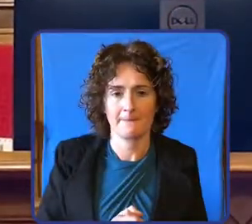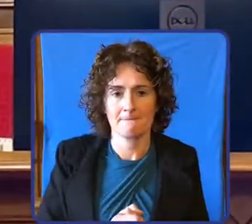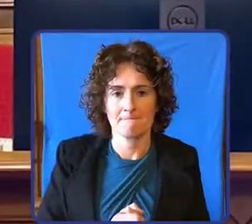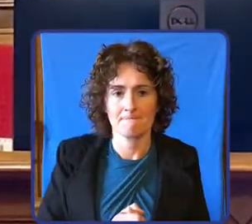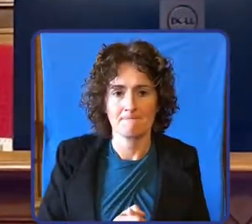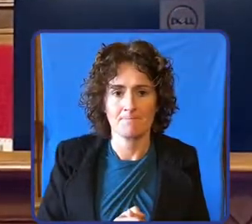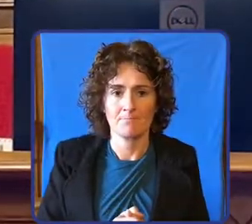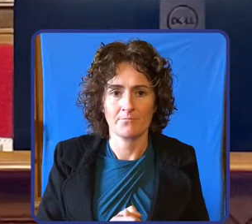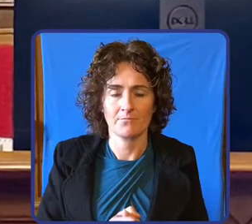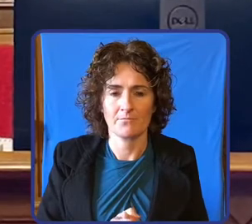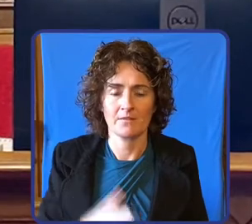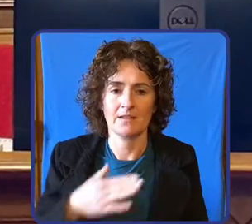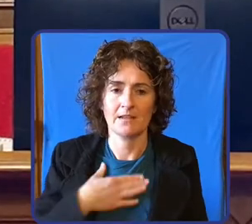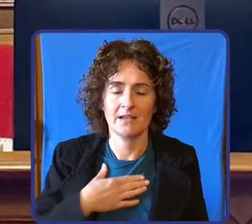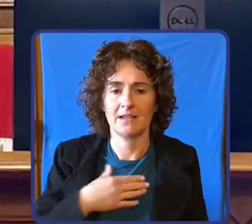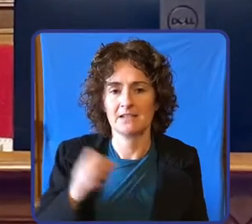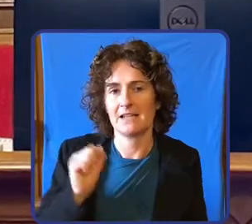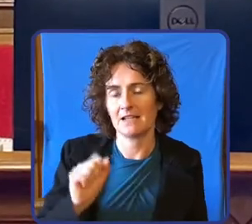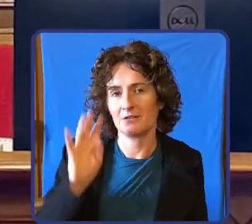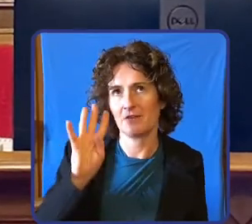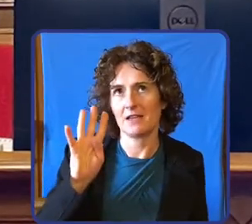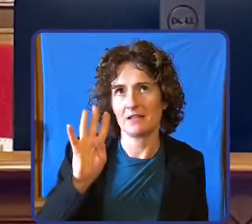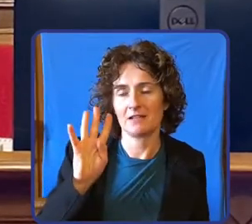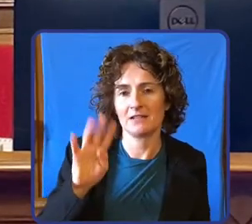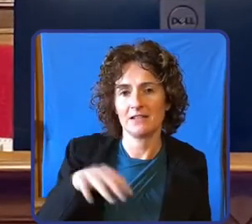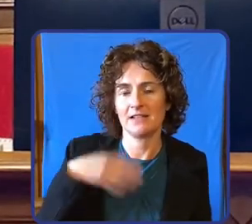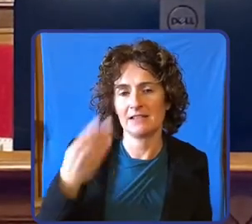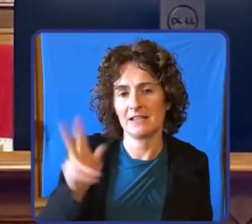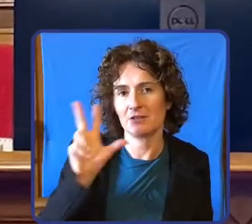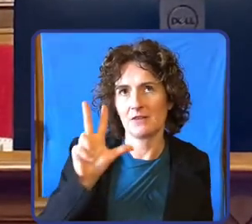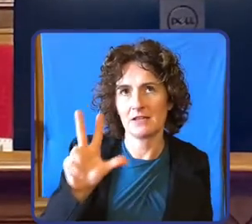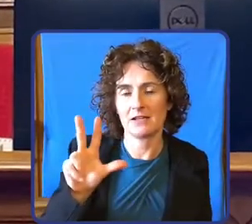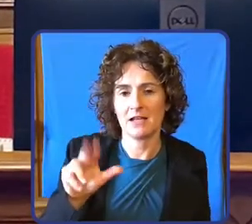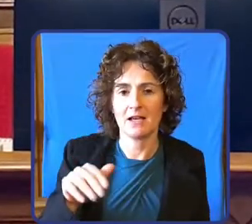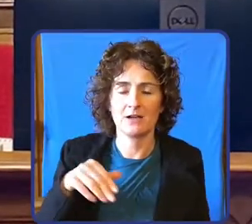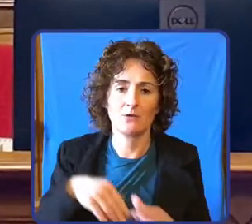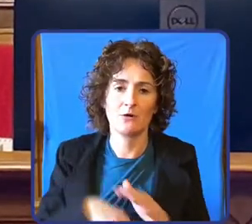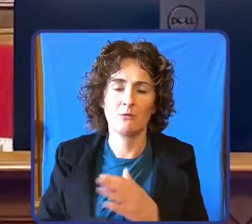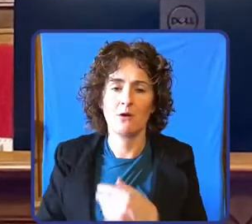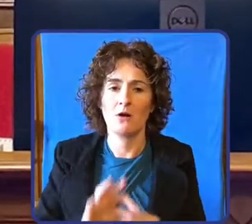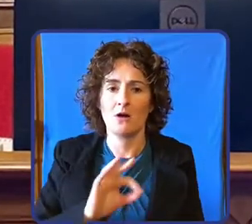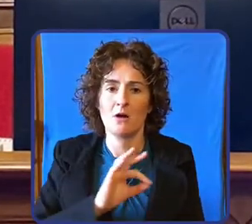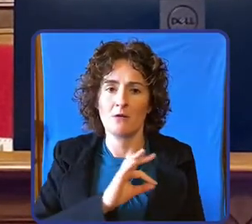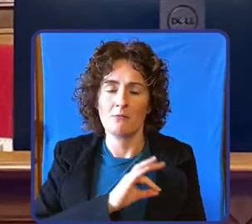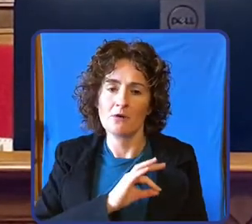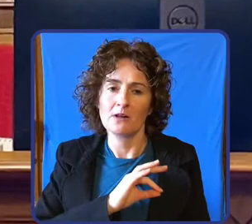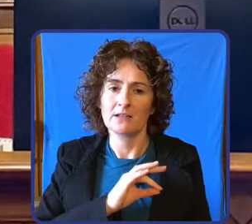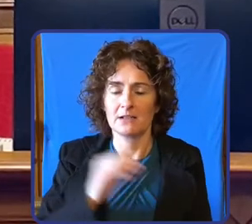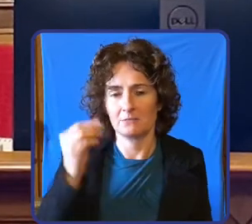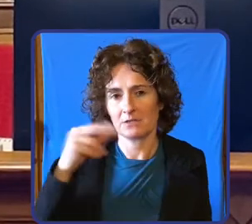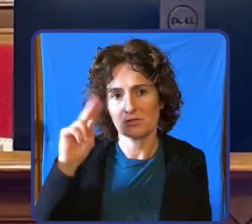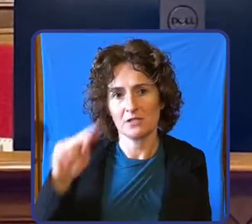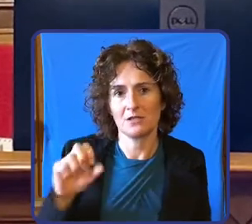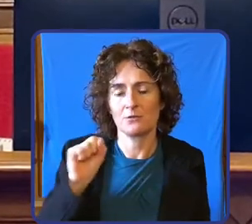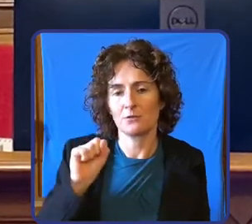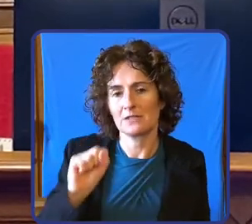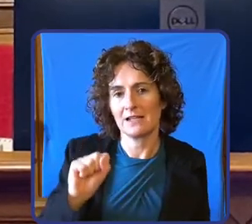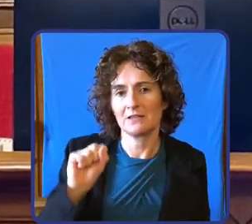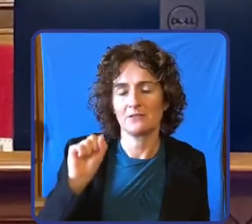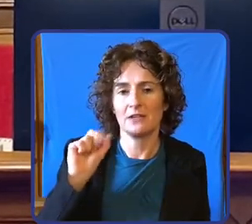én most 43 ezeret mondtam képviselő, vagy alpolgármester, 44 ezeret, a legutóbbi KSH szám 42 ezer.